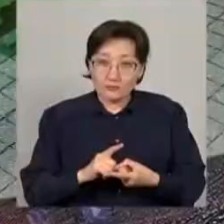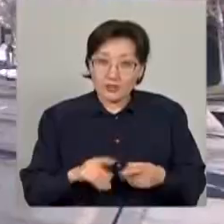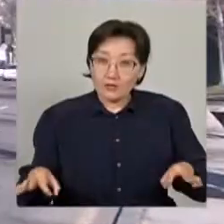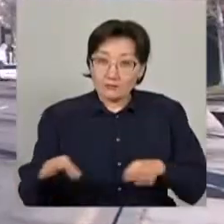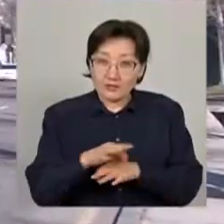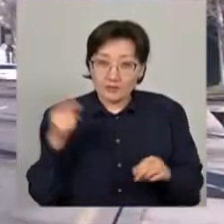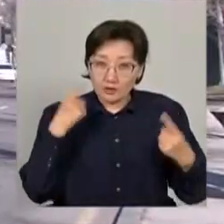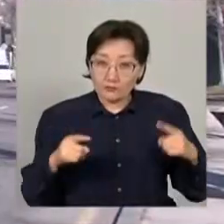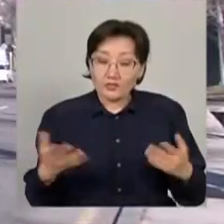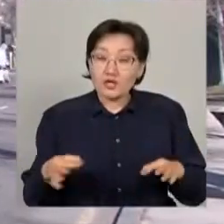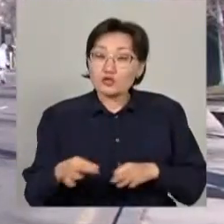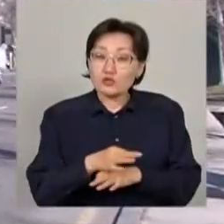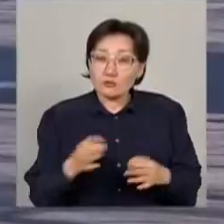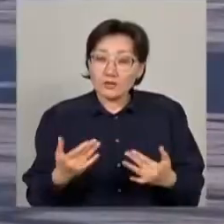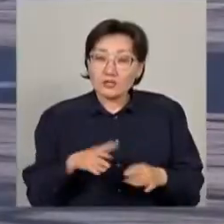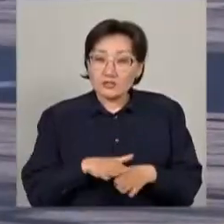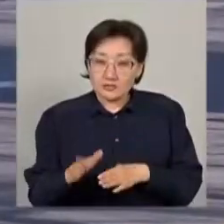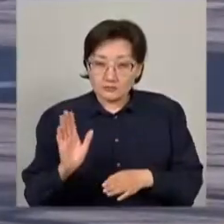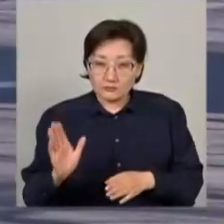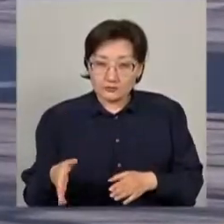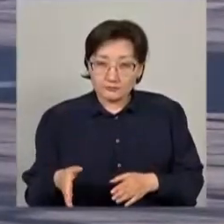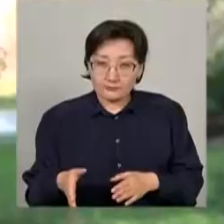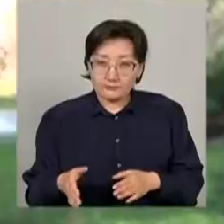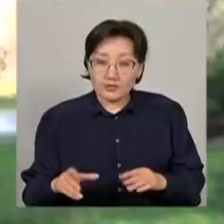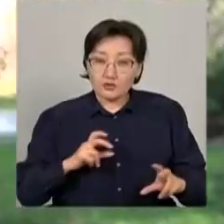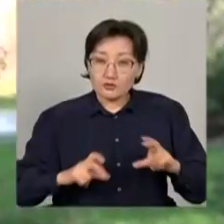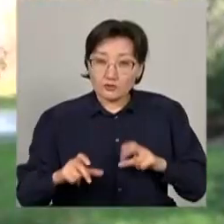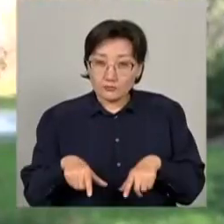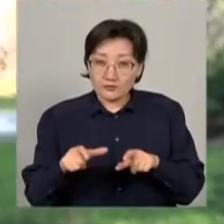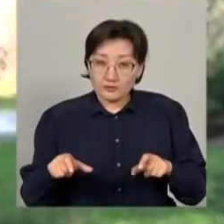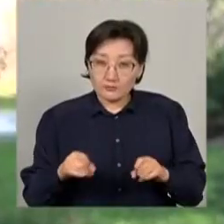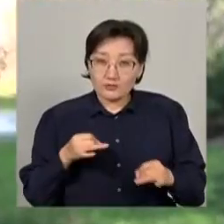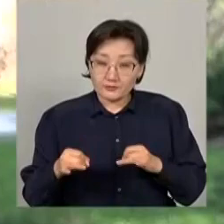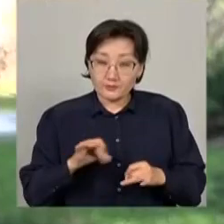Бұл қандай жоба? Қашан іске асырылады? Студенттермен мен құлаға тарғын.